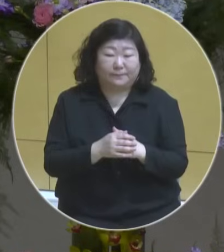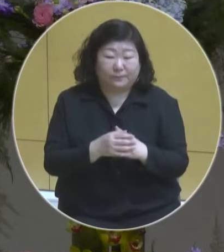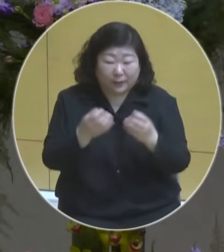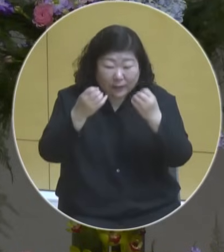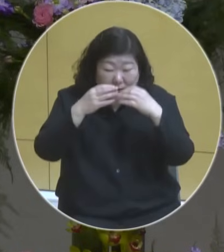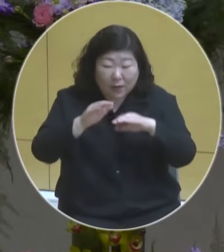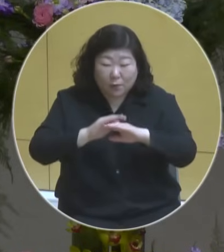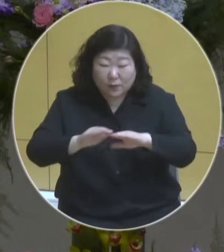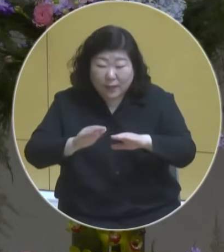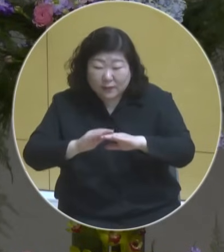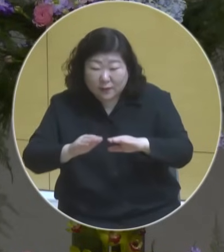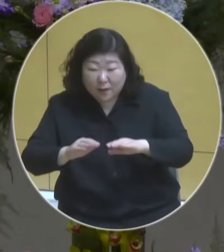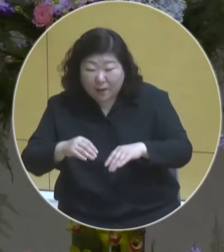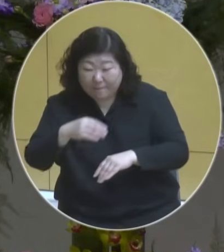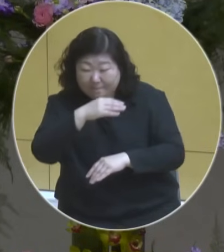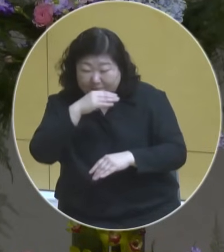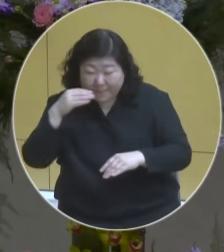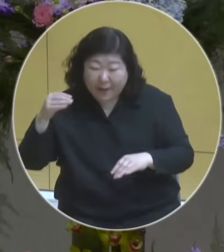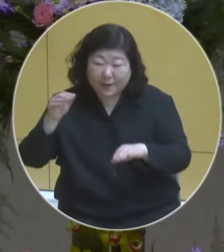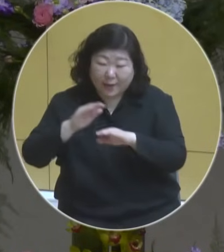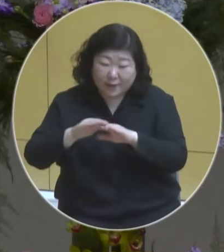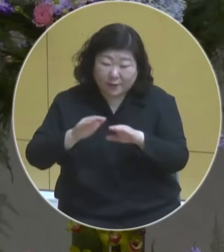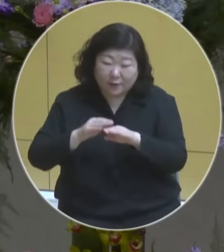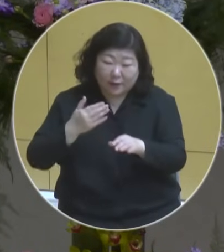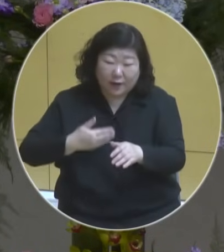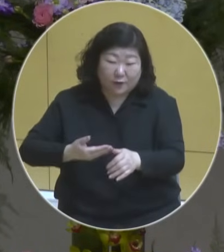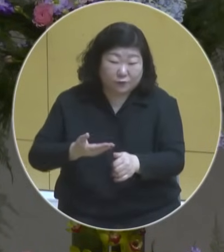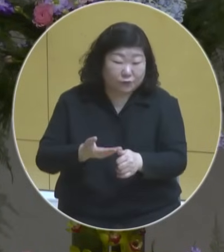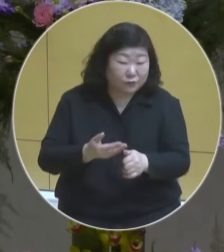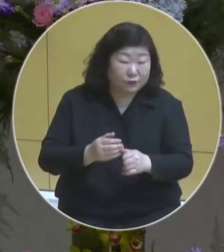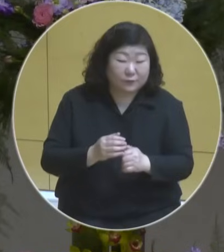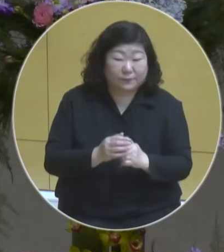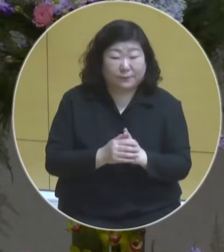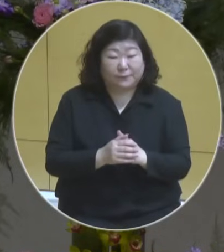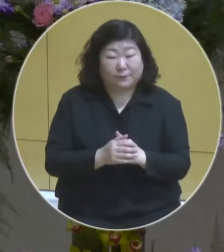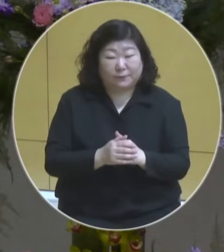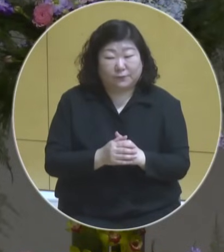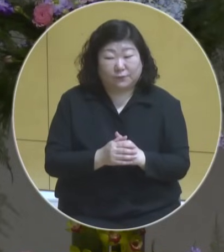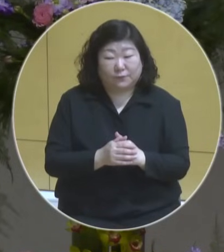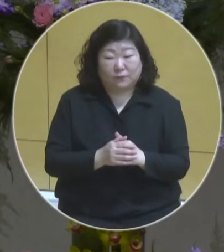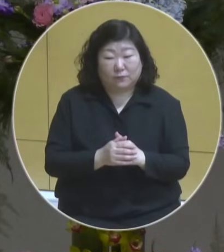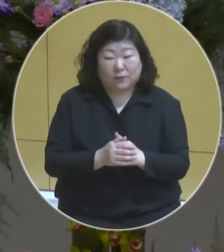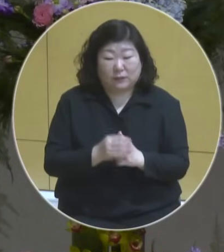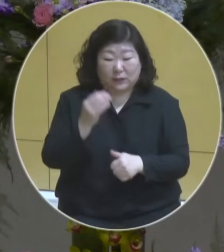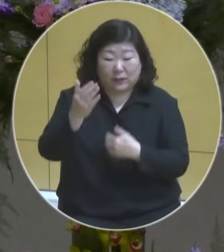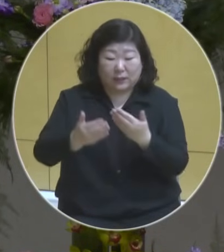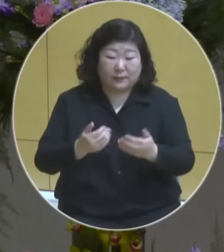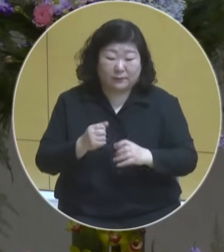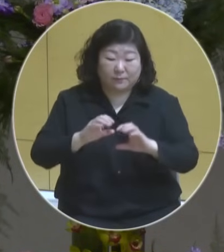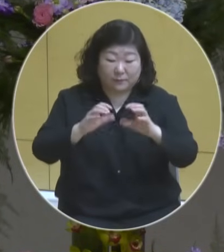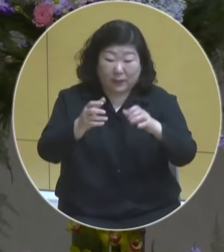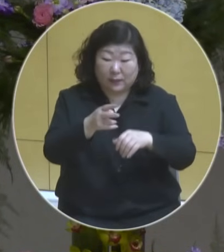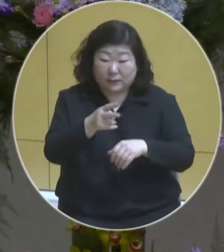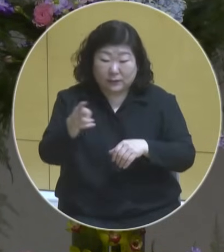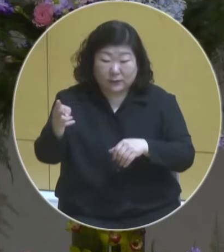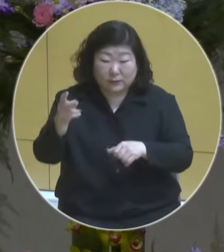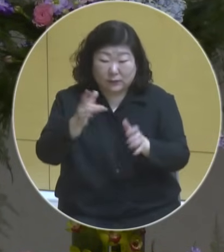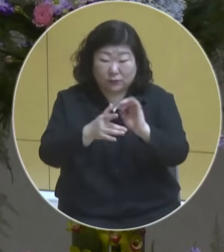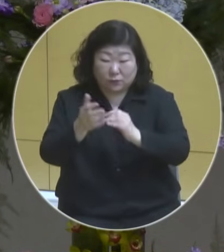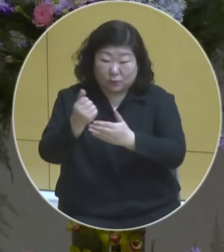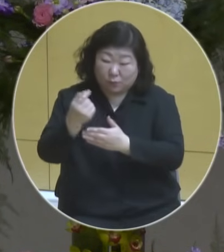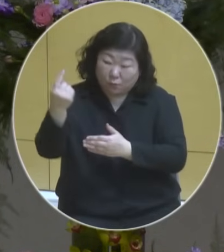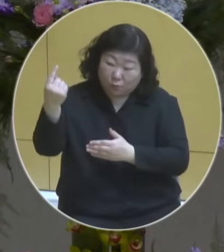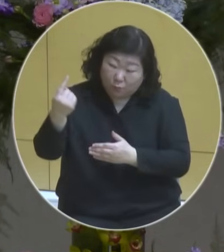통치하신다 해석이 주어진 것을 보게 됩니다 그래서 하나님 나라는 예수님께서 오심으로 이미 하나님